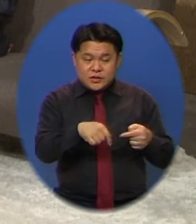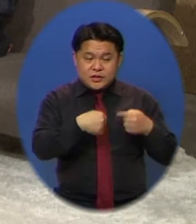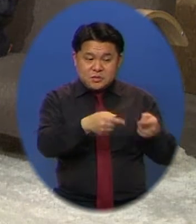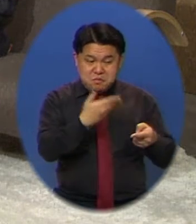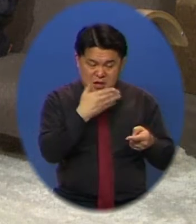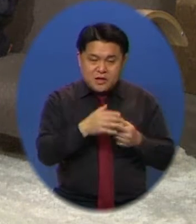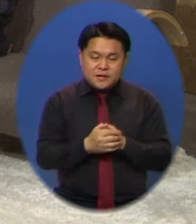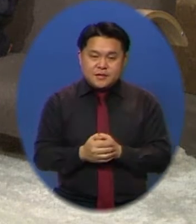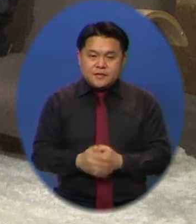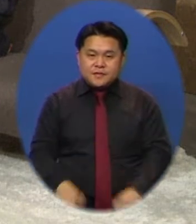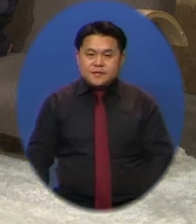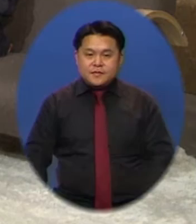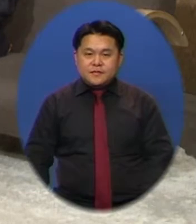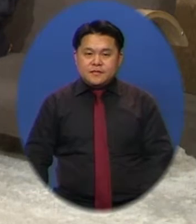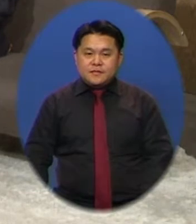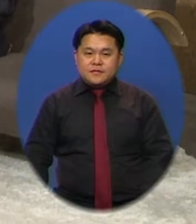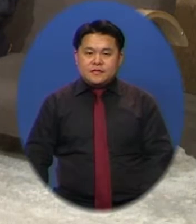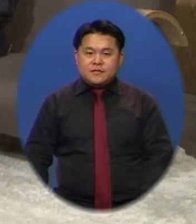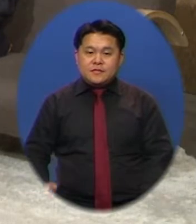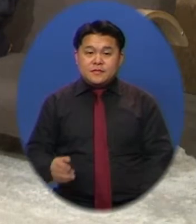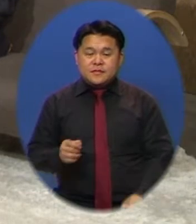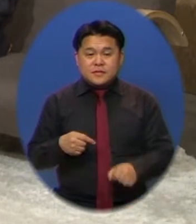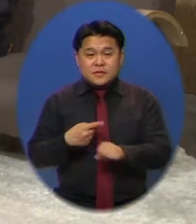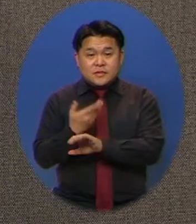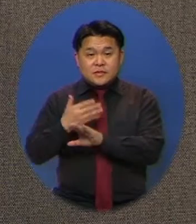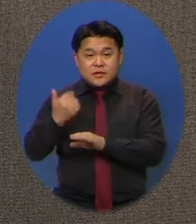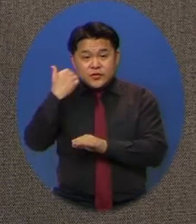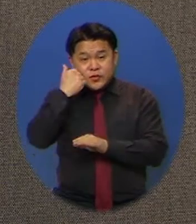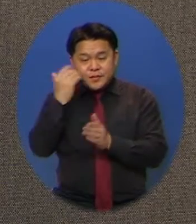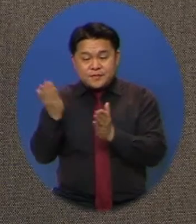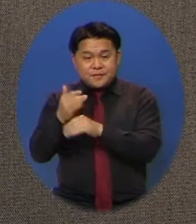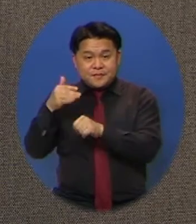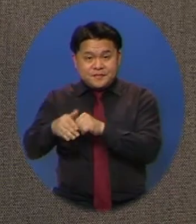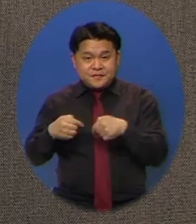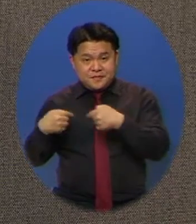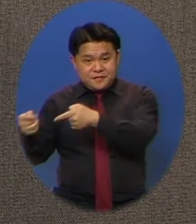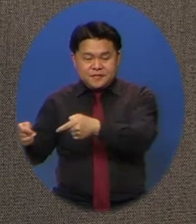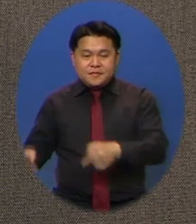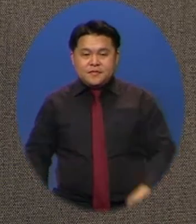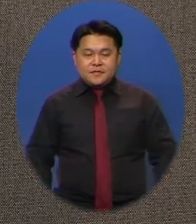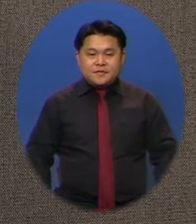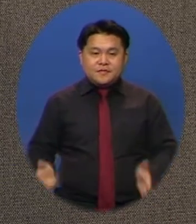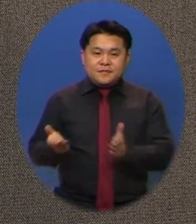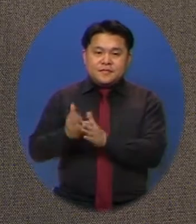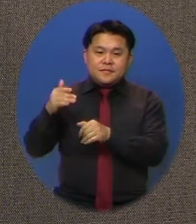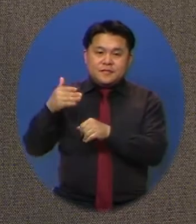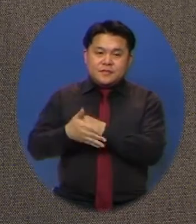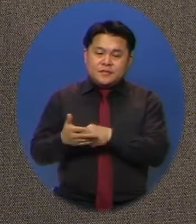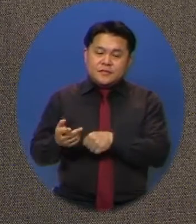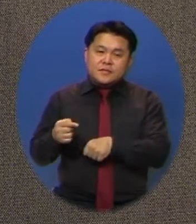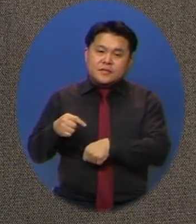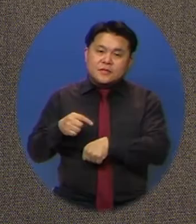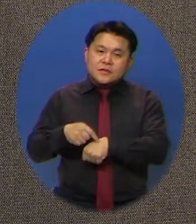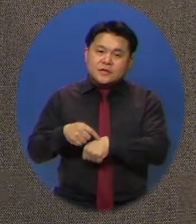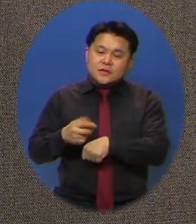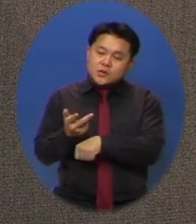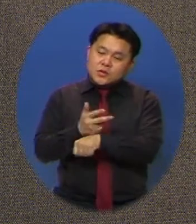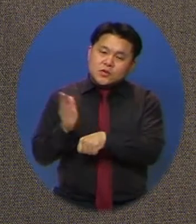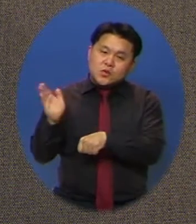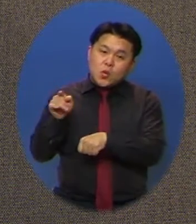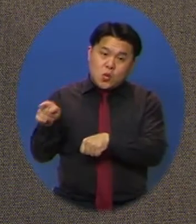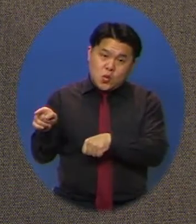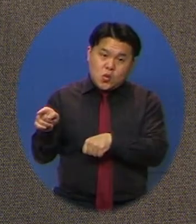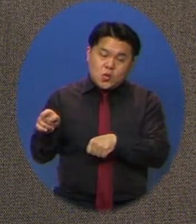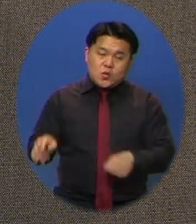종일반을 이용하게 되겠고요. 그렇지 않은 분들은 이제 맞춤반으로 가게 됩니다. 맞춤반은 한